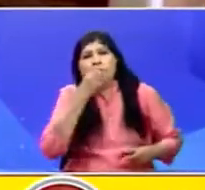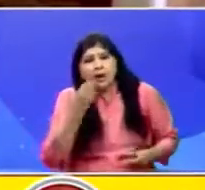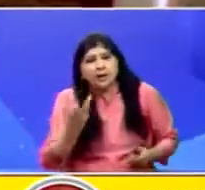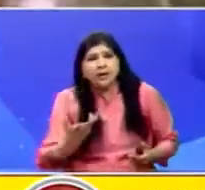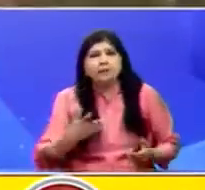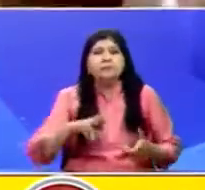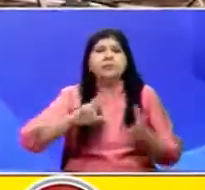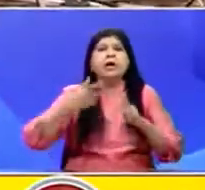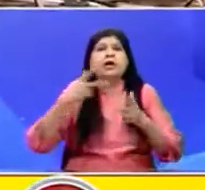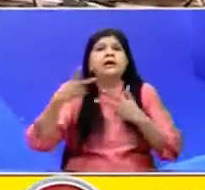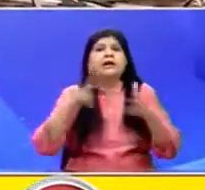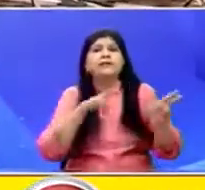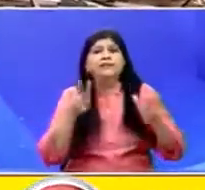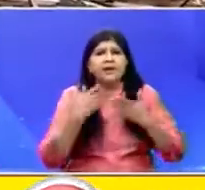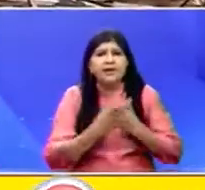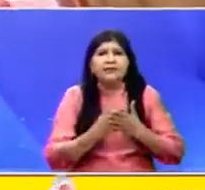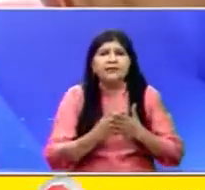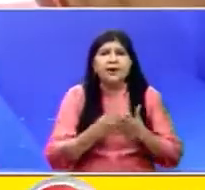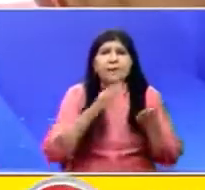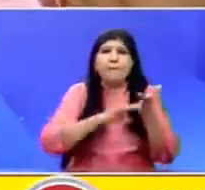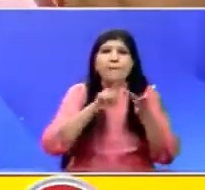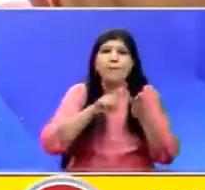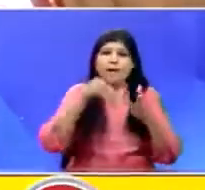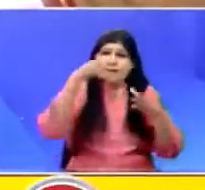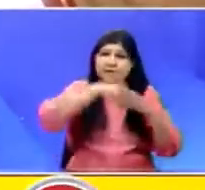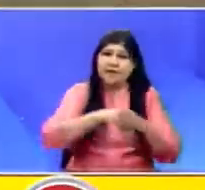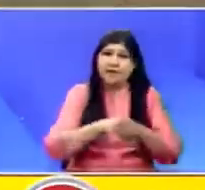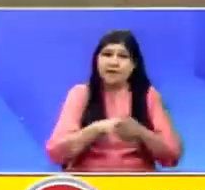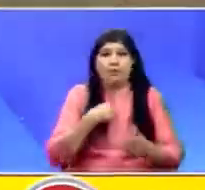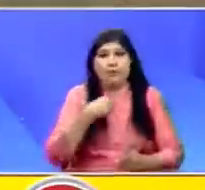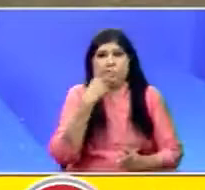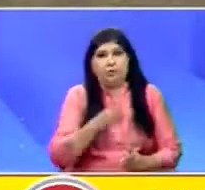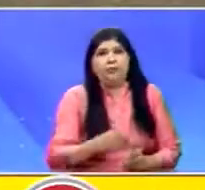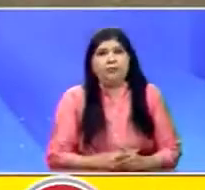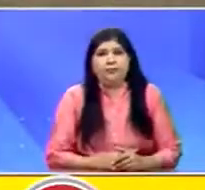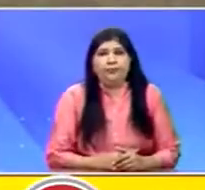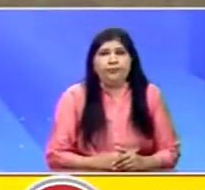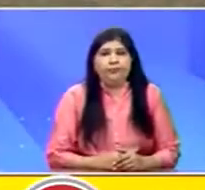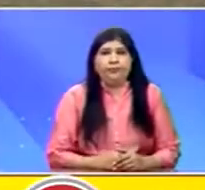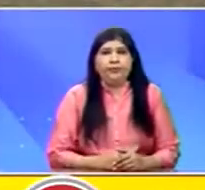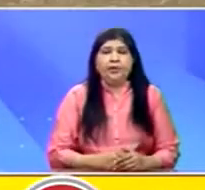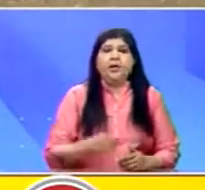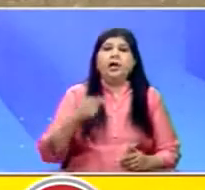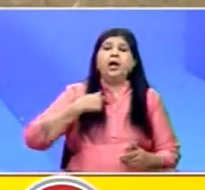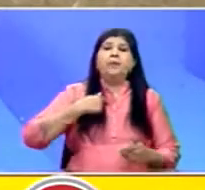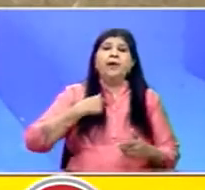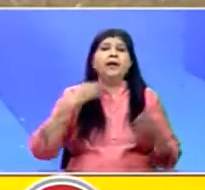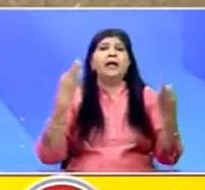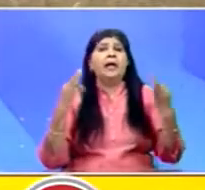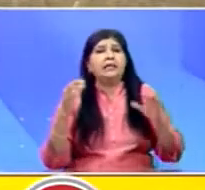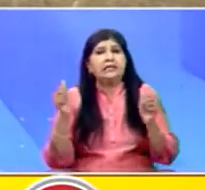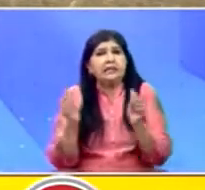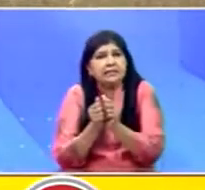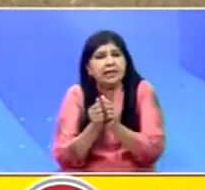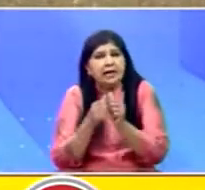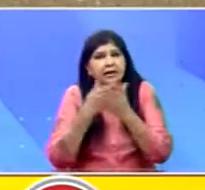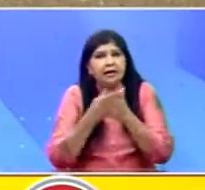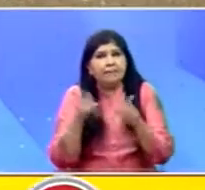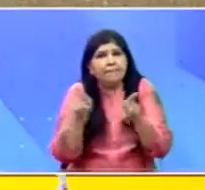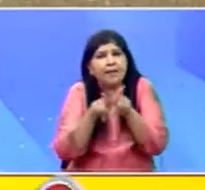में अलग-अलग तरह के मिलेट्स जरूर देखने को मिलेंगे। हमारी संस्कृति की तरह मिलेट्स में